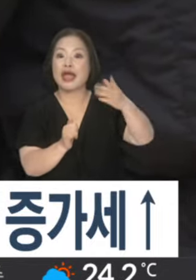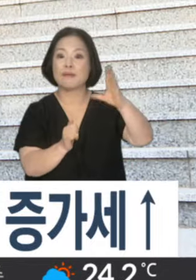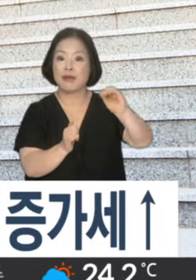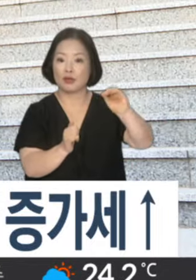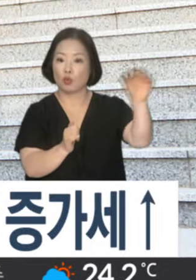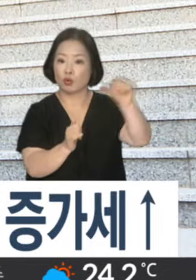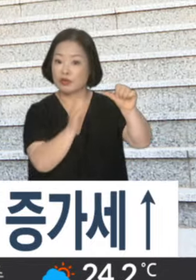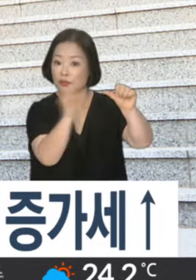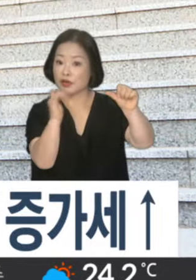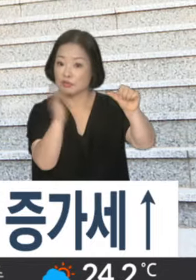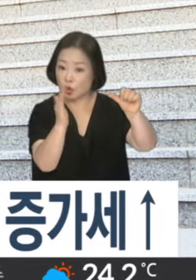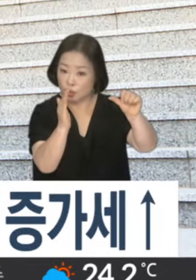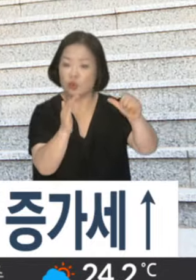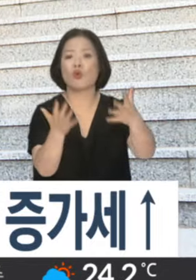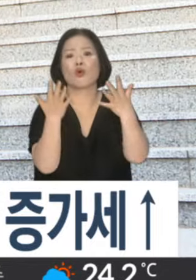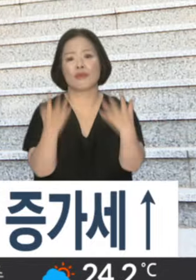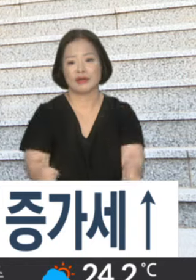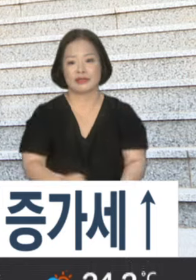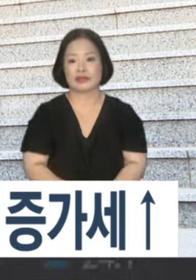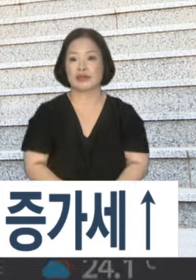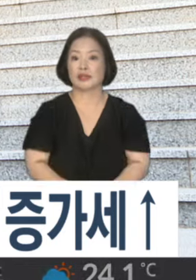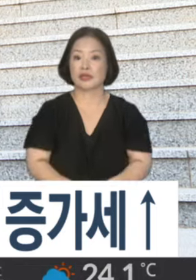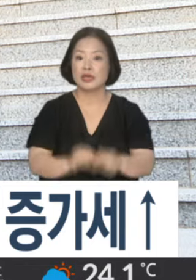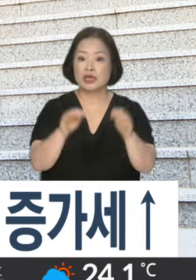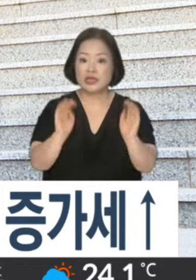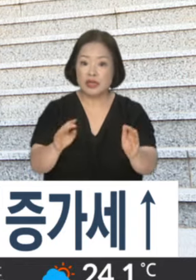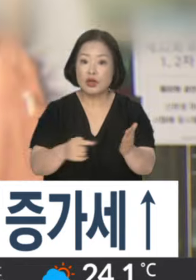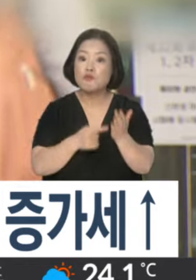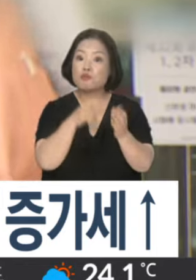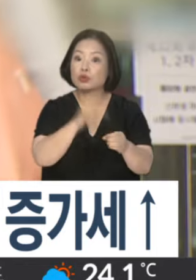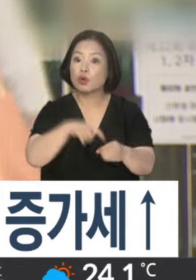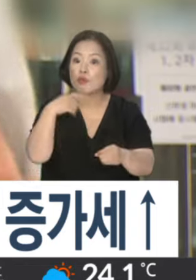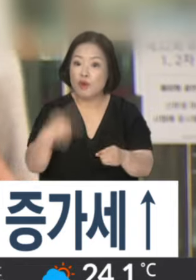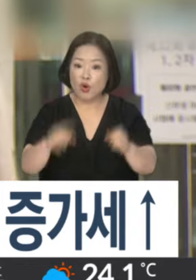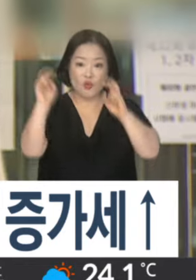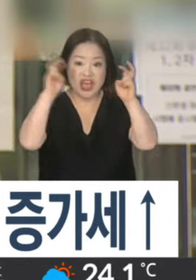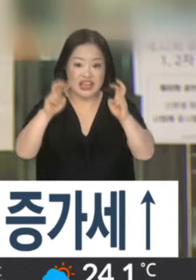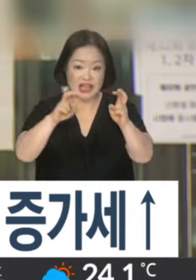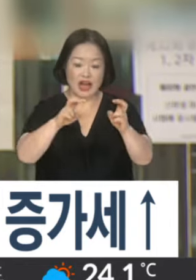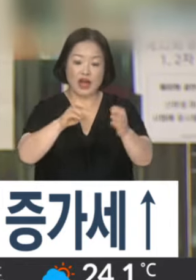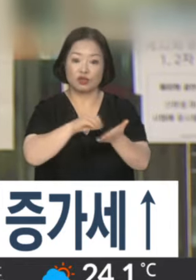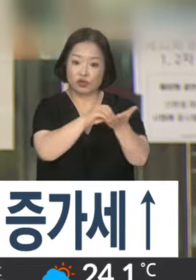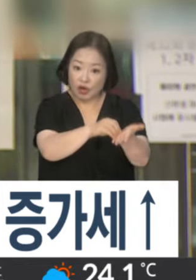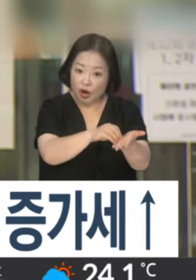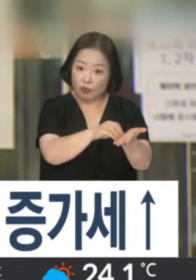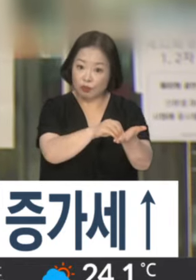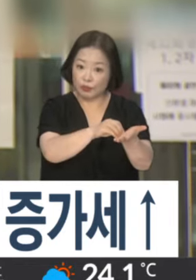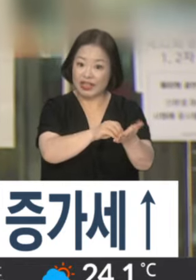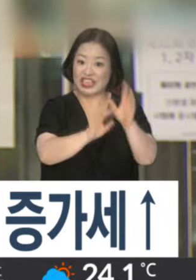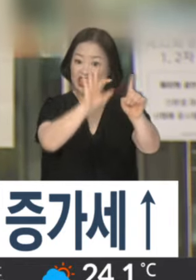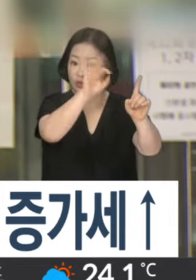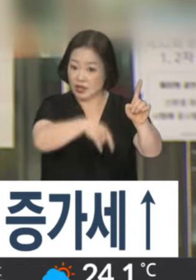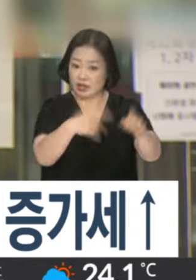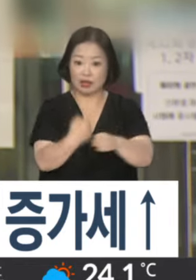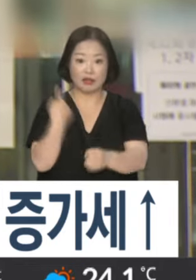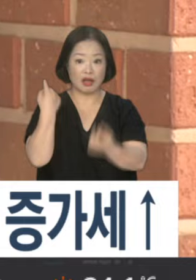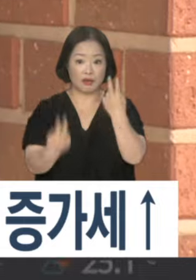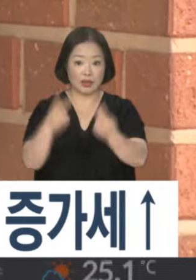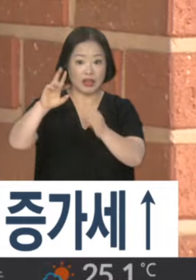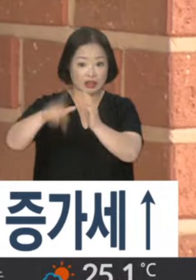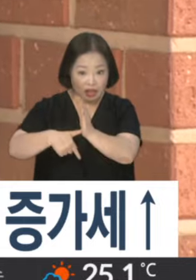41% 차지에 가장 많았습니다 응시 목적은 취업이 37.3% 다였지만 전년도와